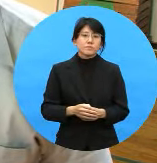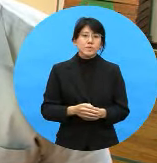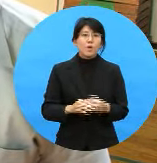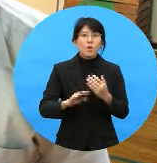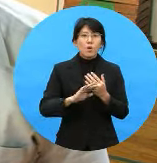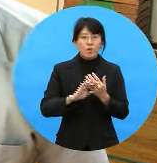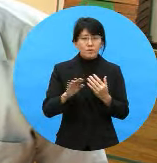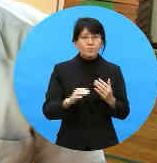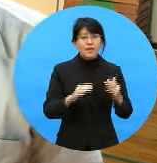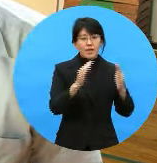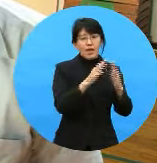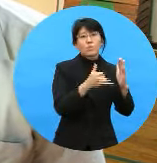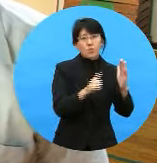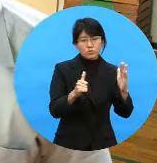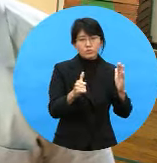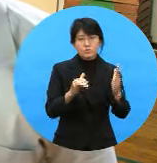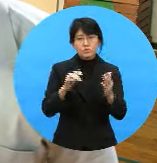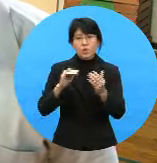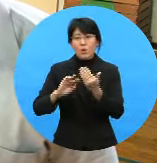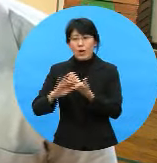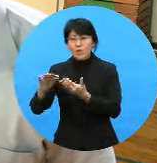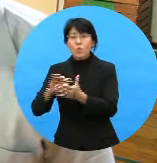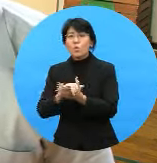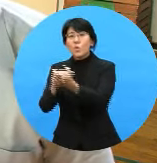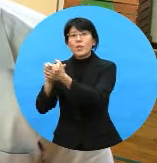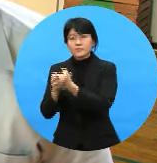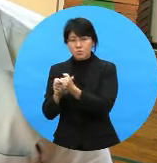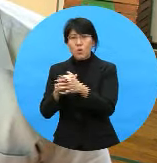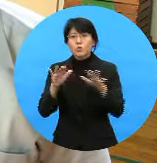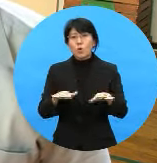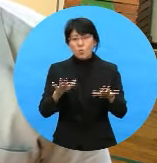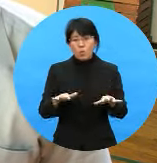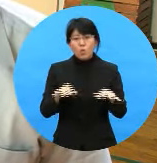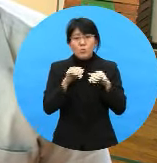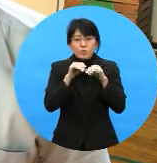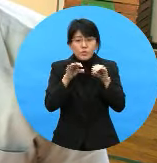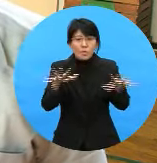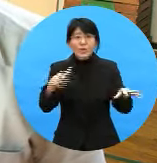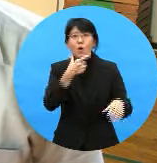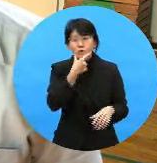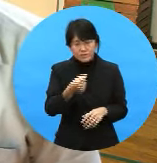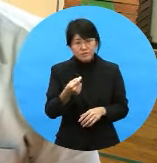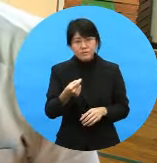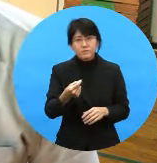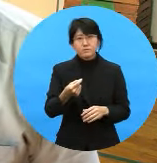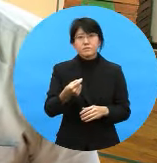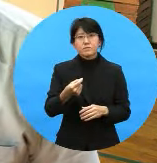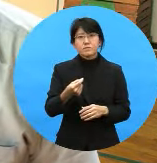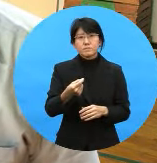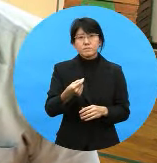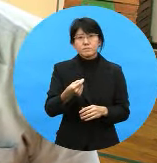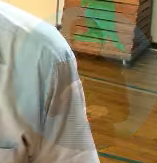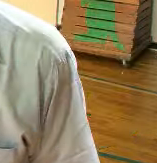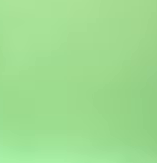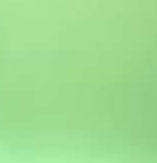また他にも、家族や他の友達に、今日のことを広げてもらえればと思います。